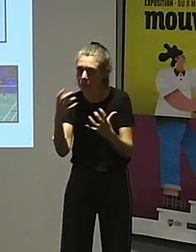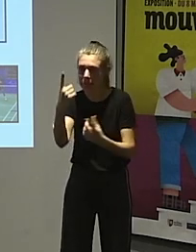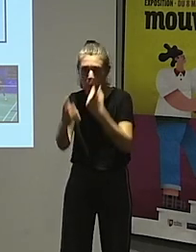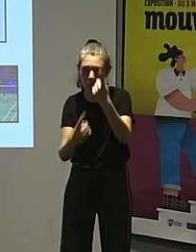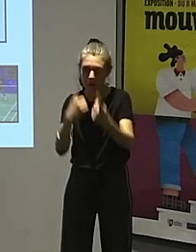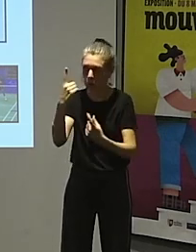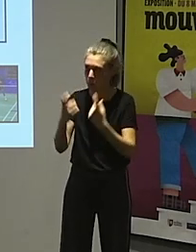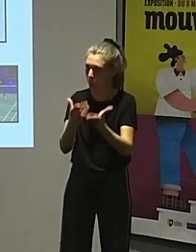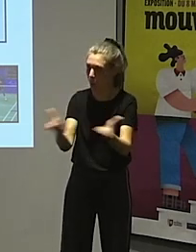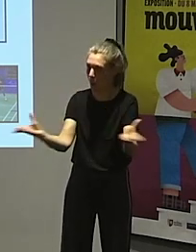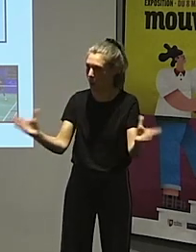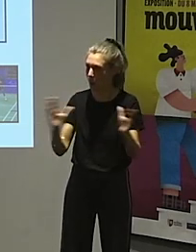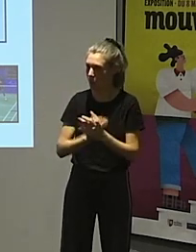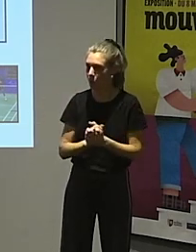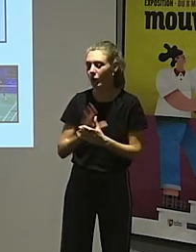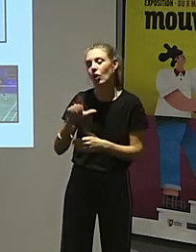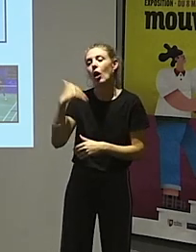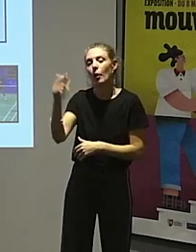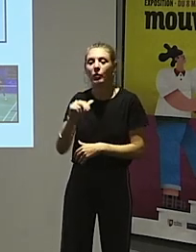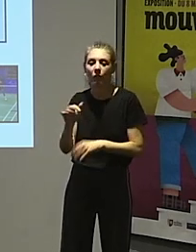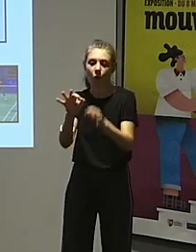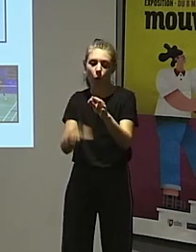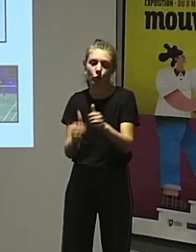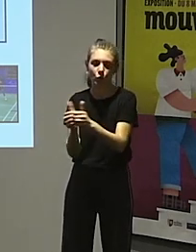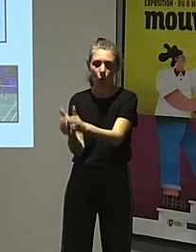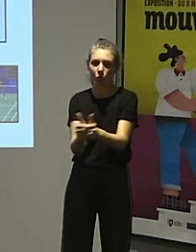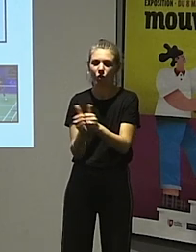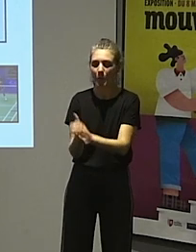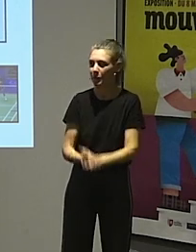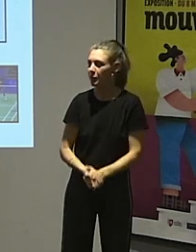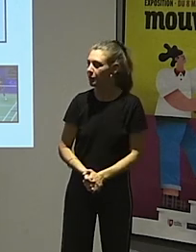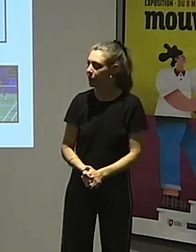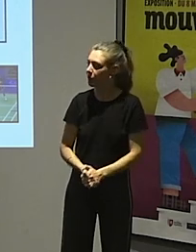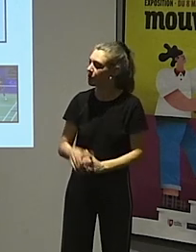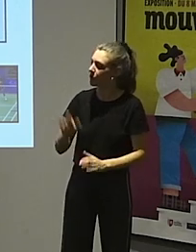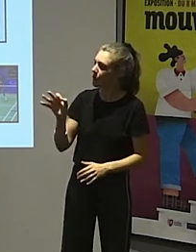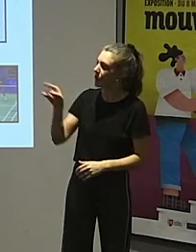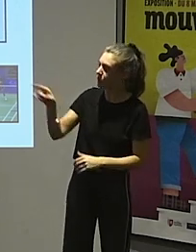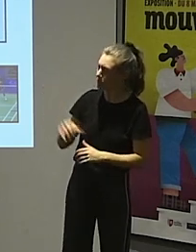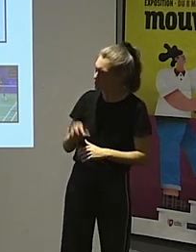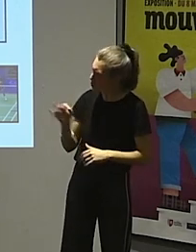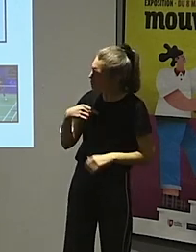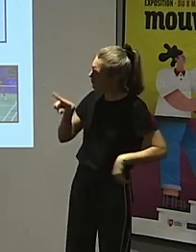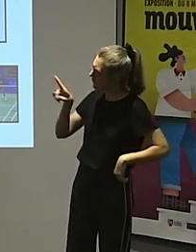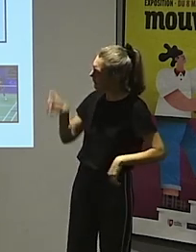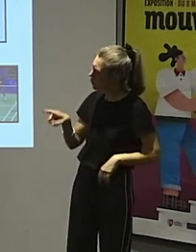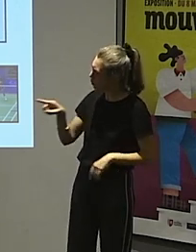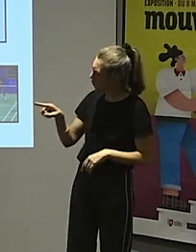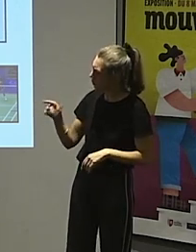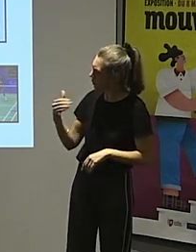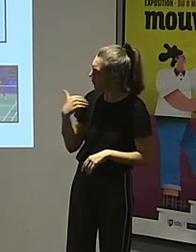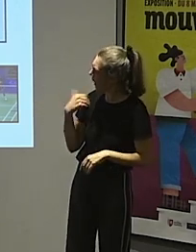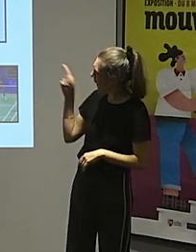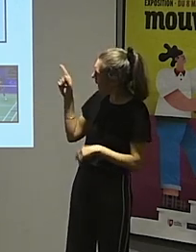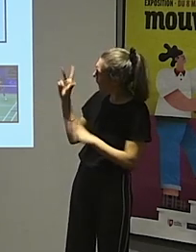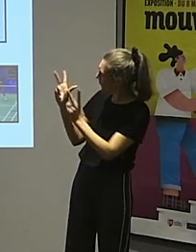du public, et ensuite on conclura tous ensemble. Moi, j'ai une question pour vous par rapport à votre dernière intervention. Là, vous